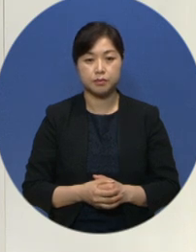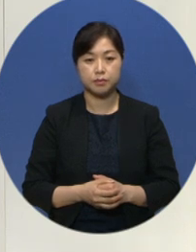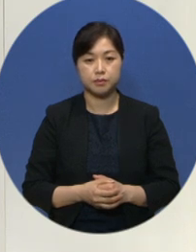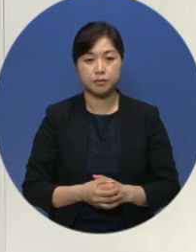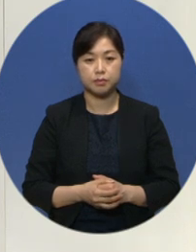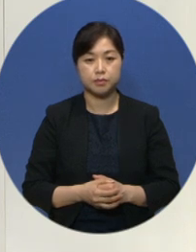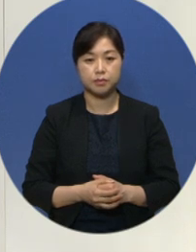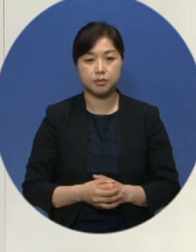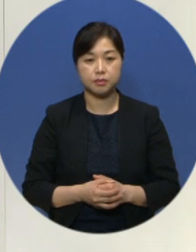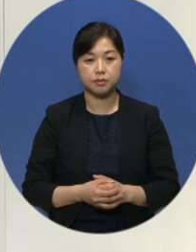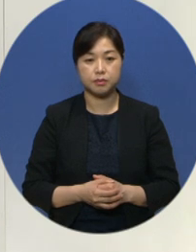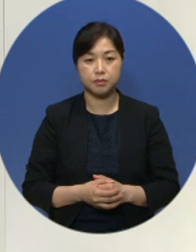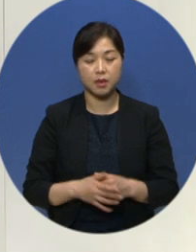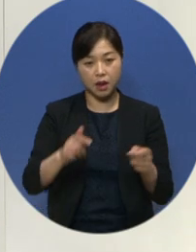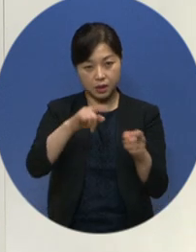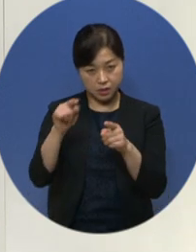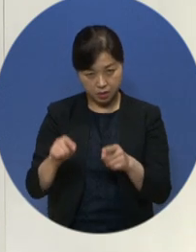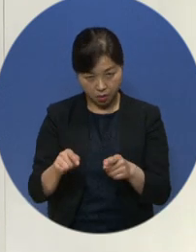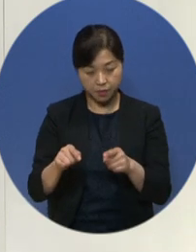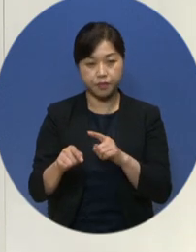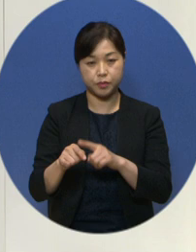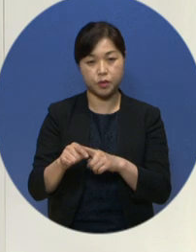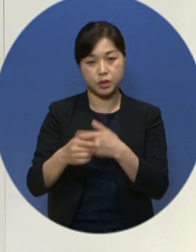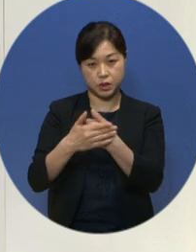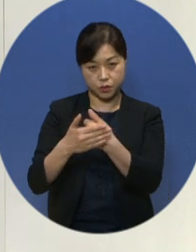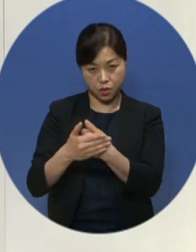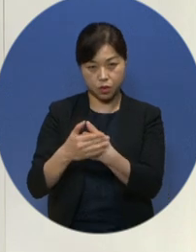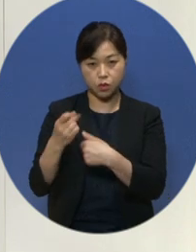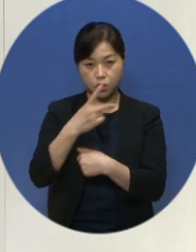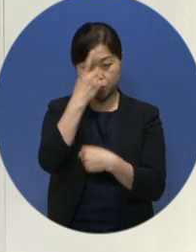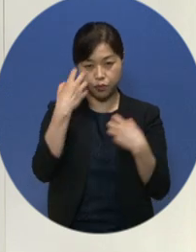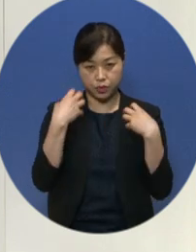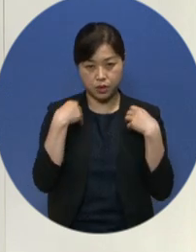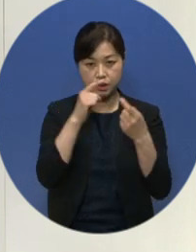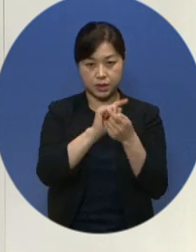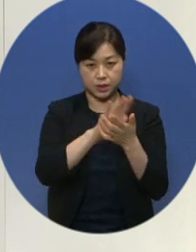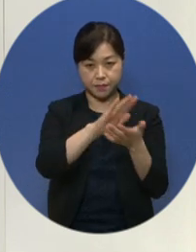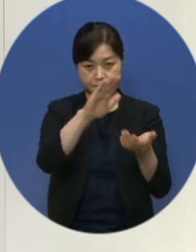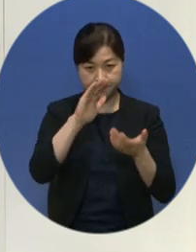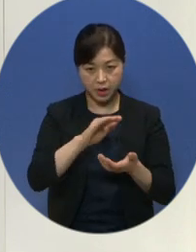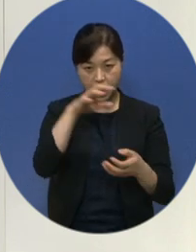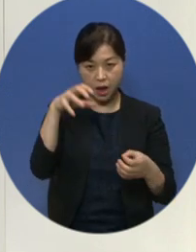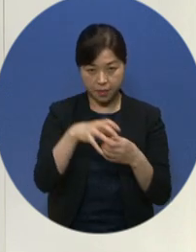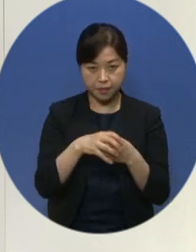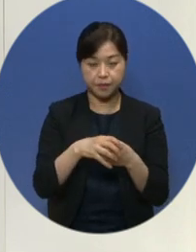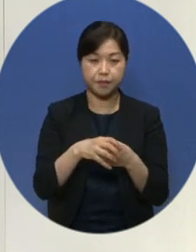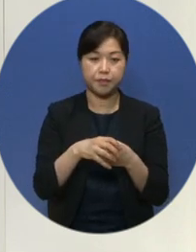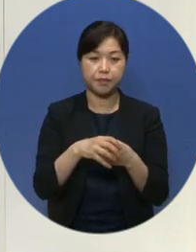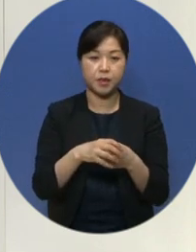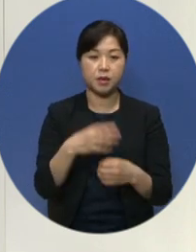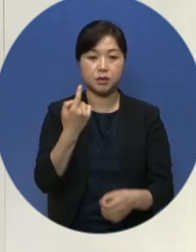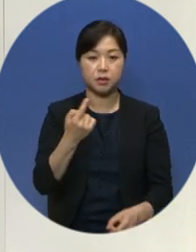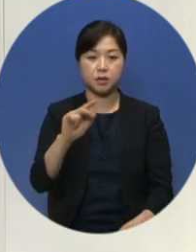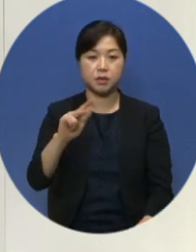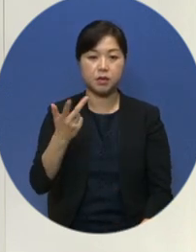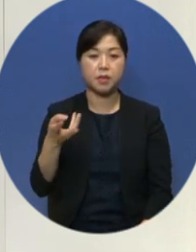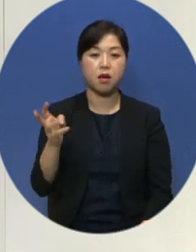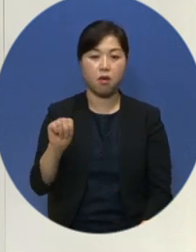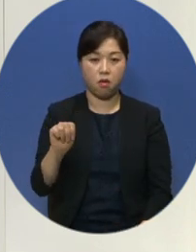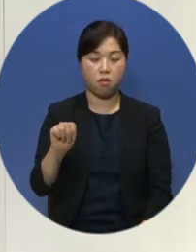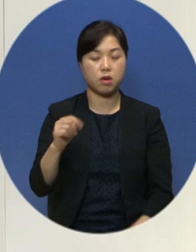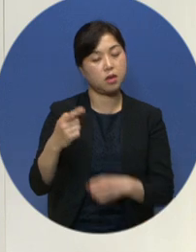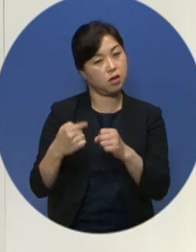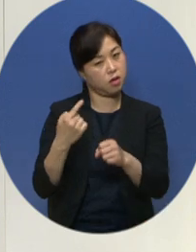이렇게 간접 비용이 라든지 정부에서 직접 아 제공하는 그러한 예산까지 치면 은 1천 700억 정도 연